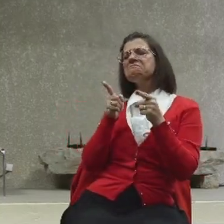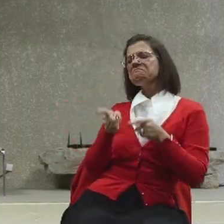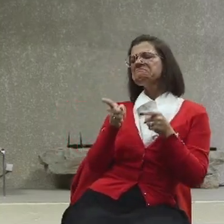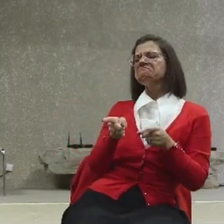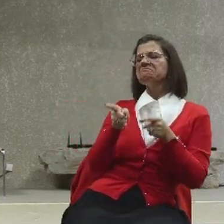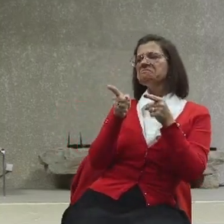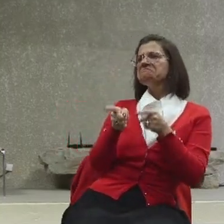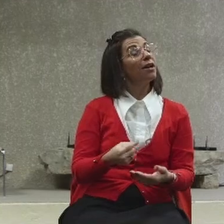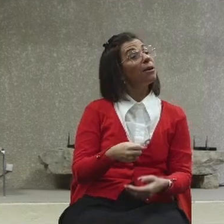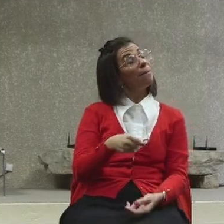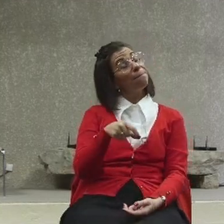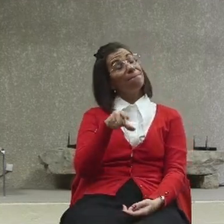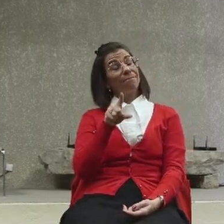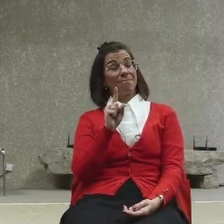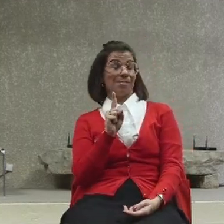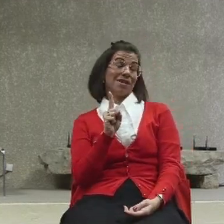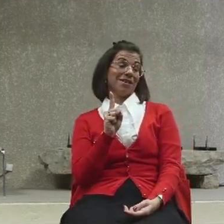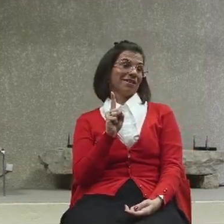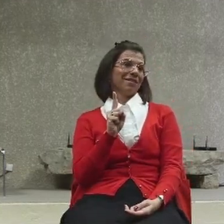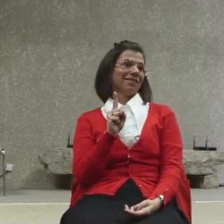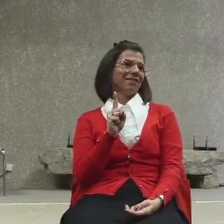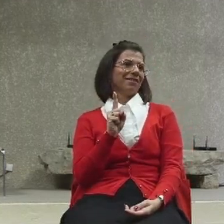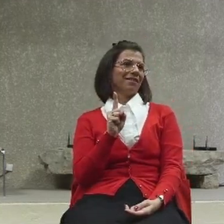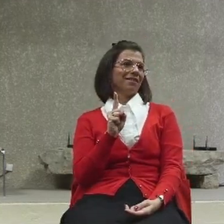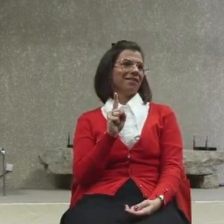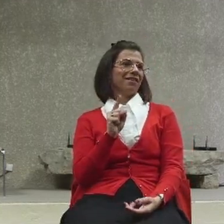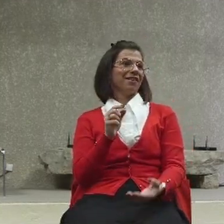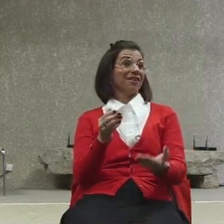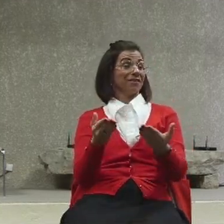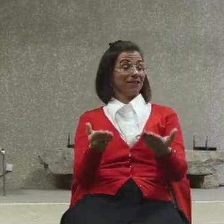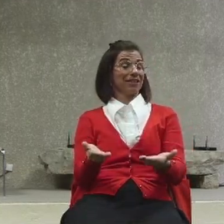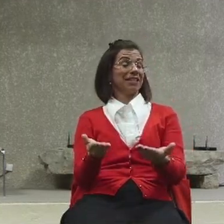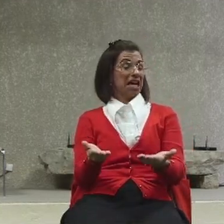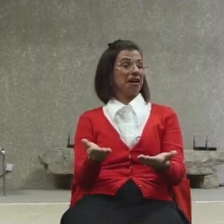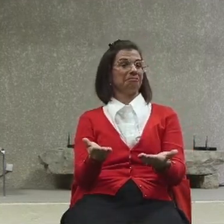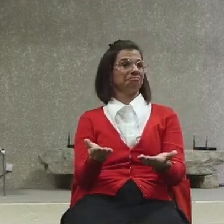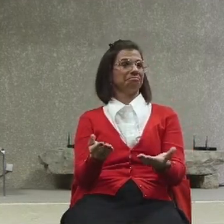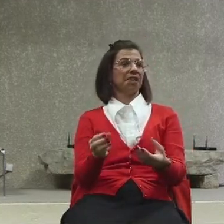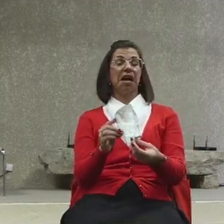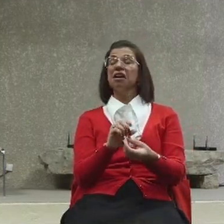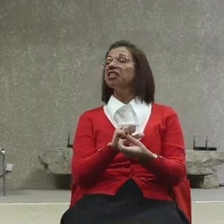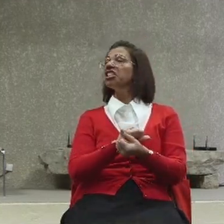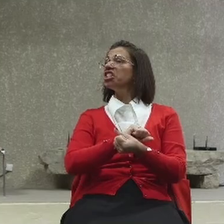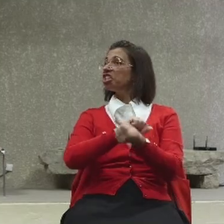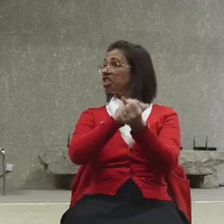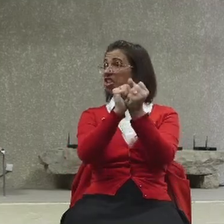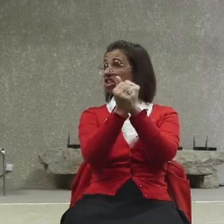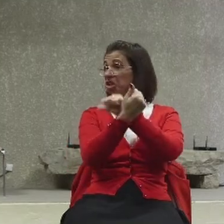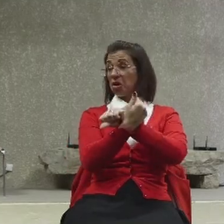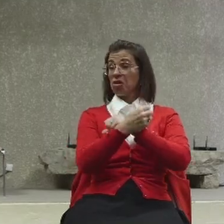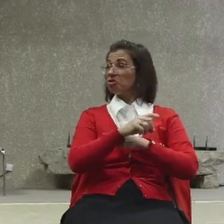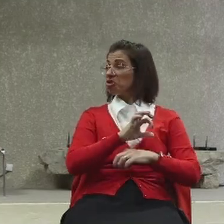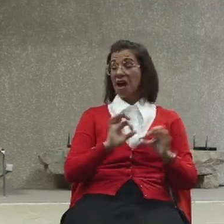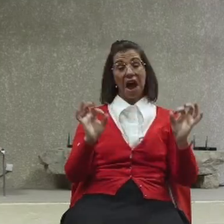C'est que c'est vrai. Dieu ne fait pas, oui, il n'est pas parfait, mais comme je suis amour, je ferme les yeux, il est